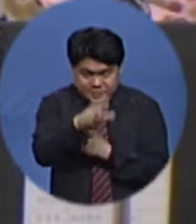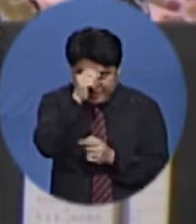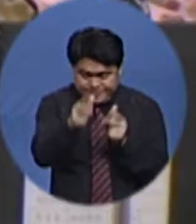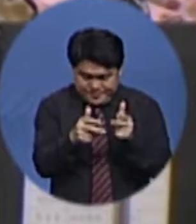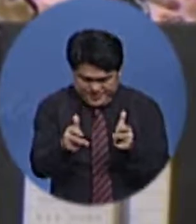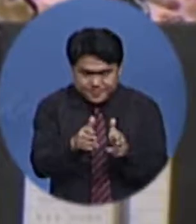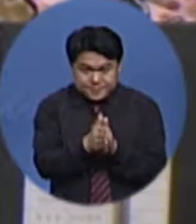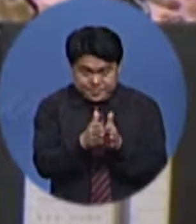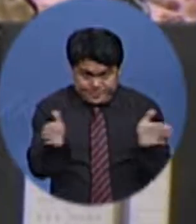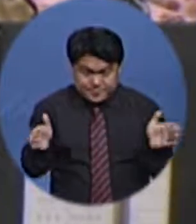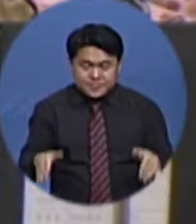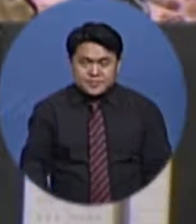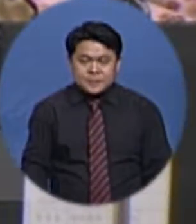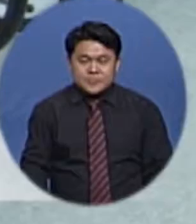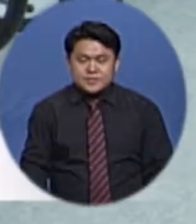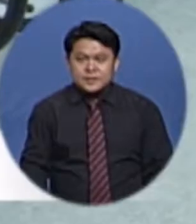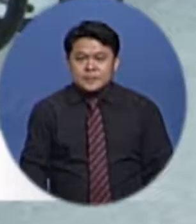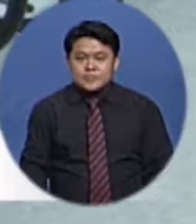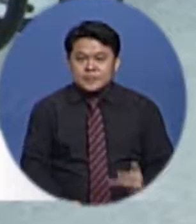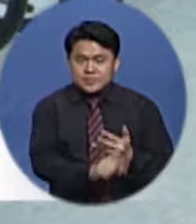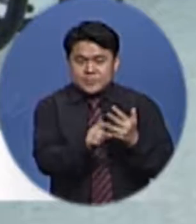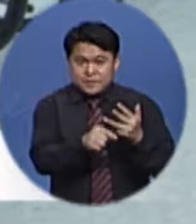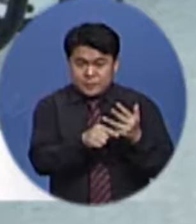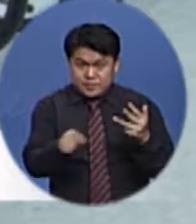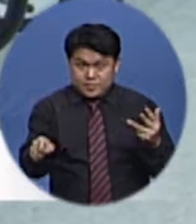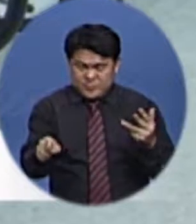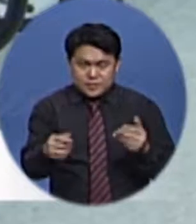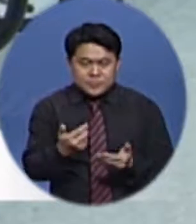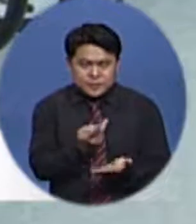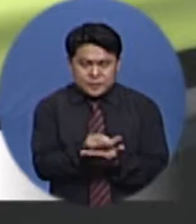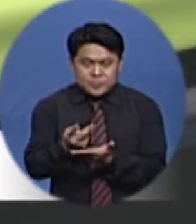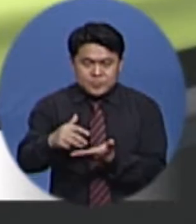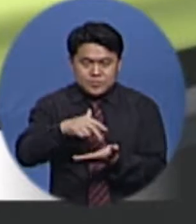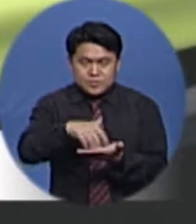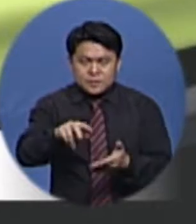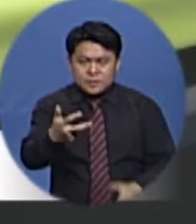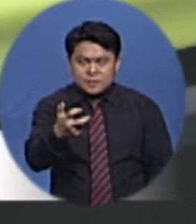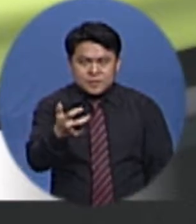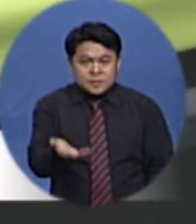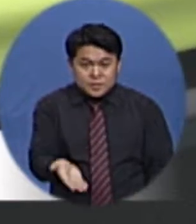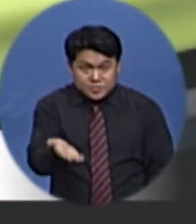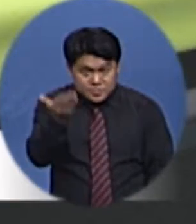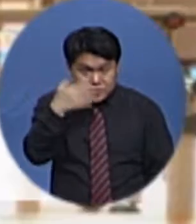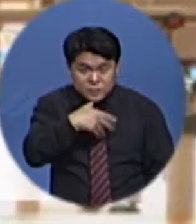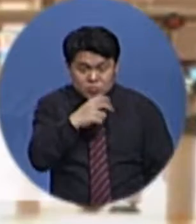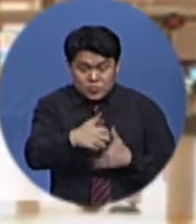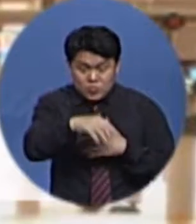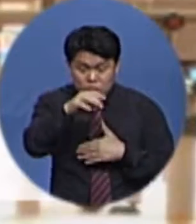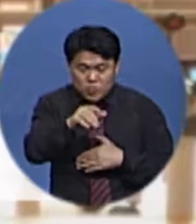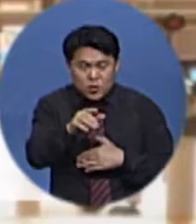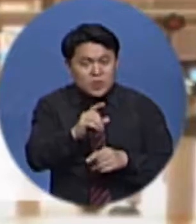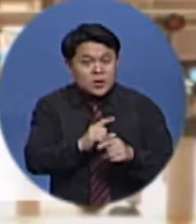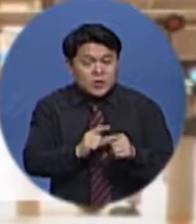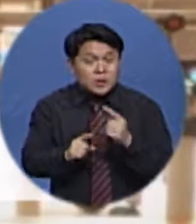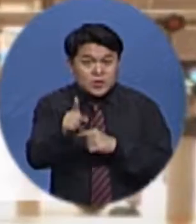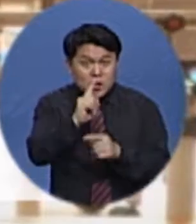벌여왔습니다. 이달부터는 70병상 이상 노인요양시설을 대상으로 추가 신청을